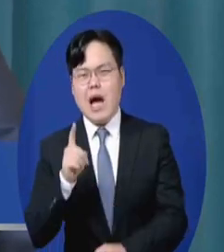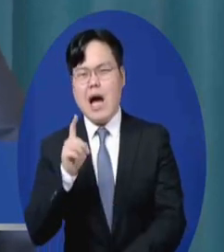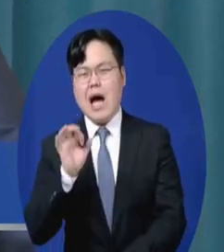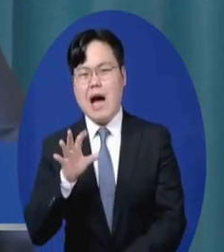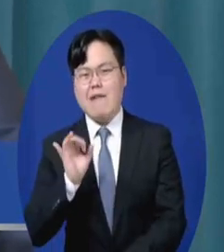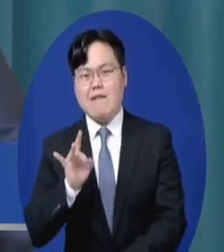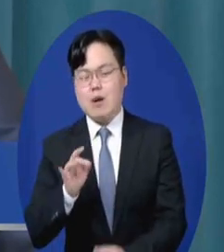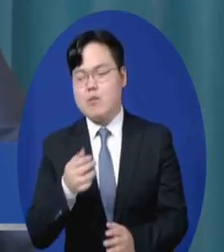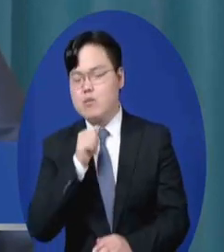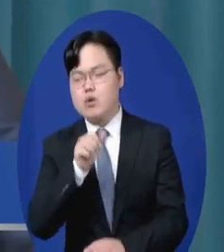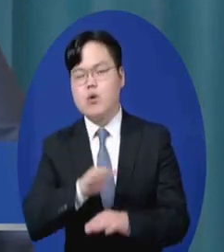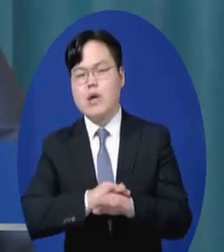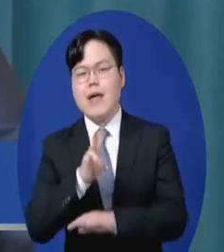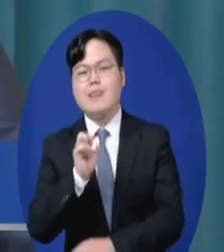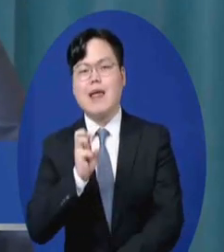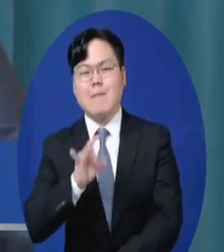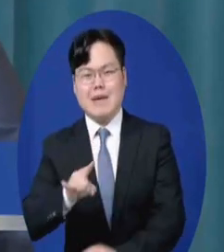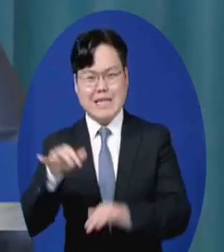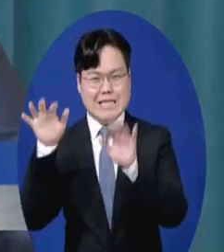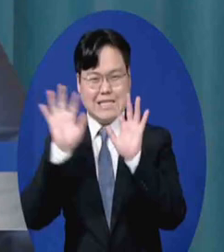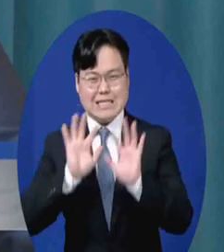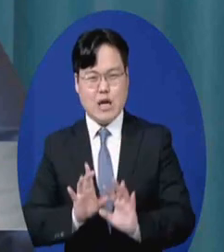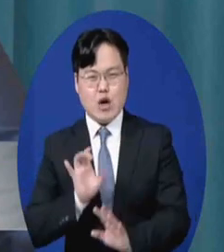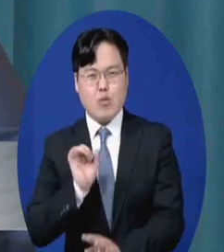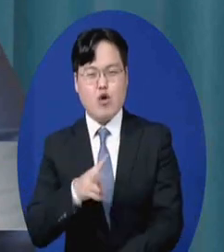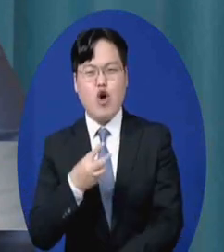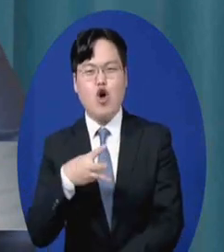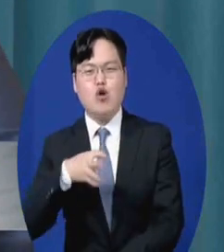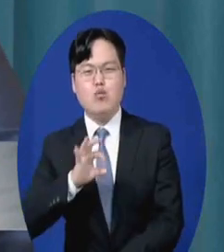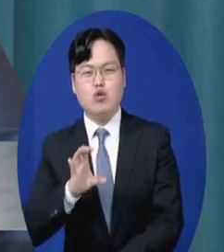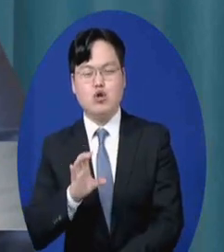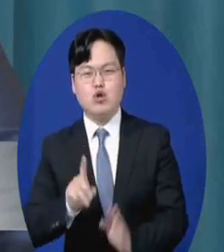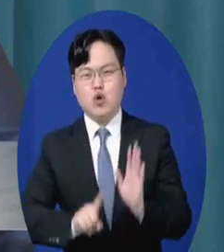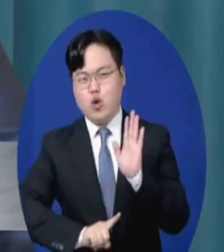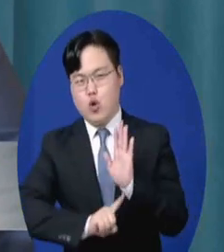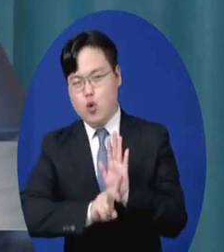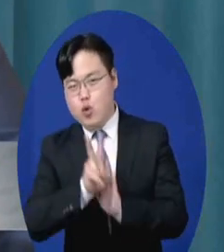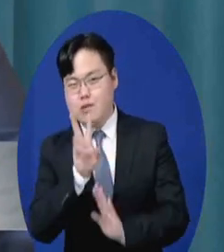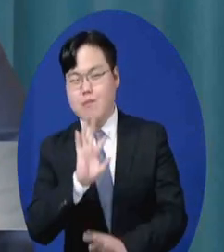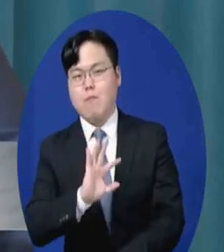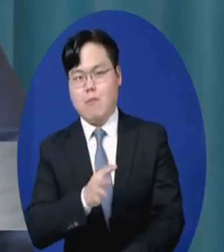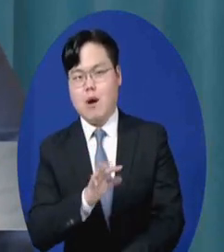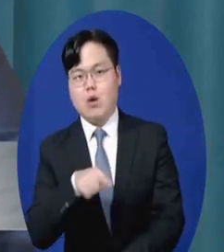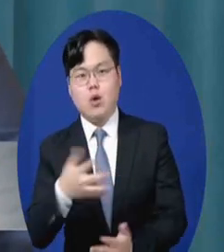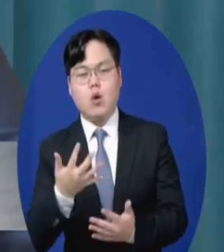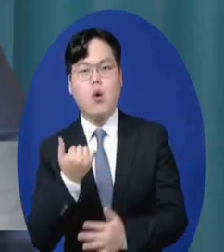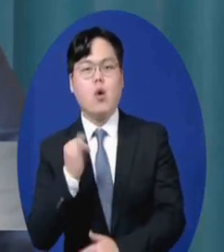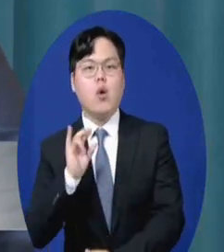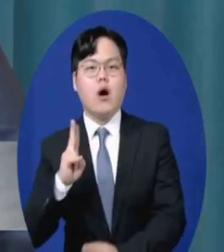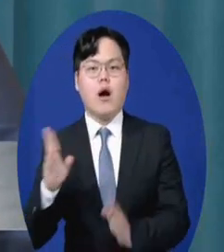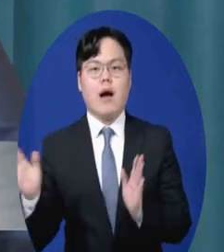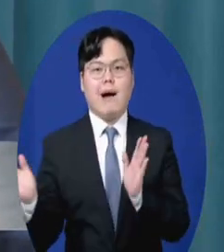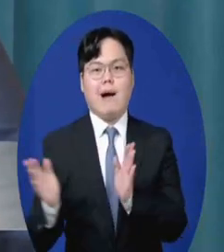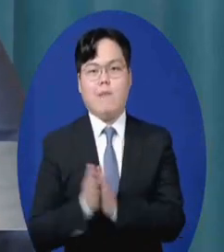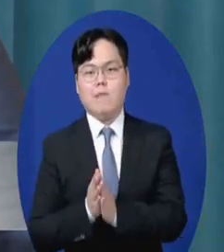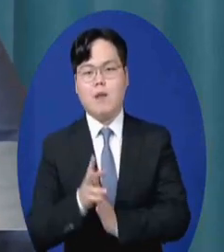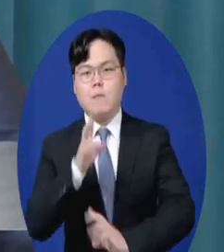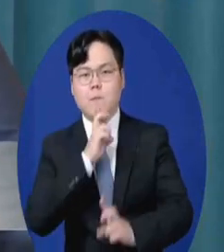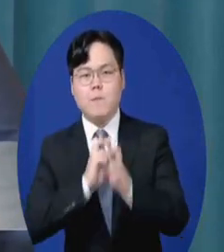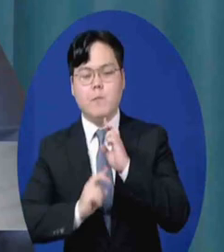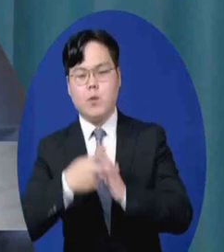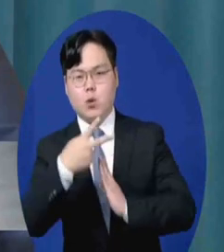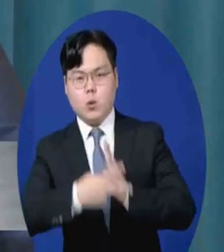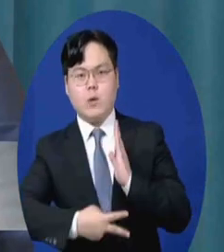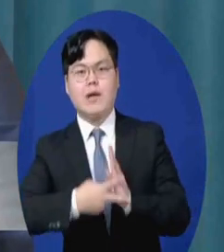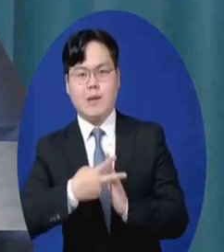цосорох юм бол газрын гадарга дээр одоо мөсөн бүрхүүл тогтох ийм дудын эрсдэл ийм байдлаар ажиллаж байгаа. Тэгэхээр энэ дээр одоо улсын онцгой комиссттай хамтраад бид нар эрсдлийн